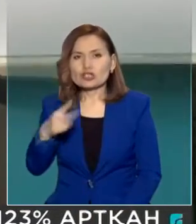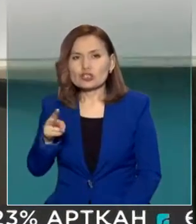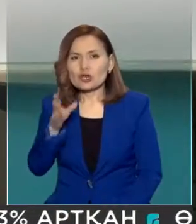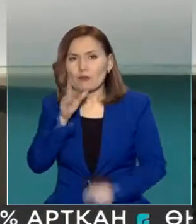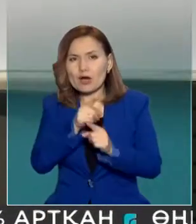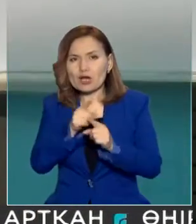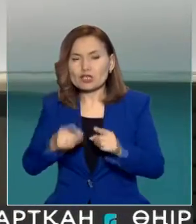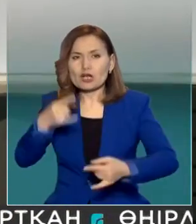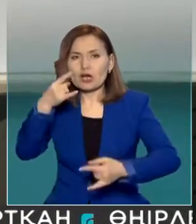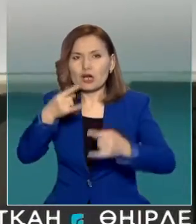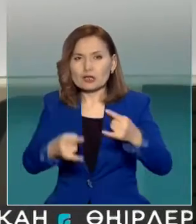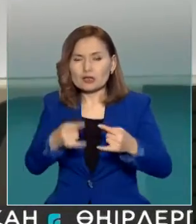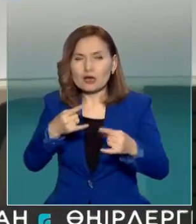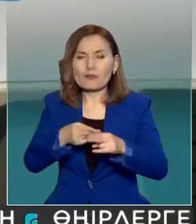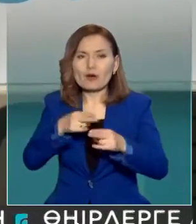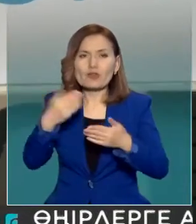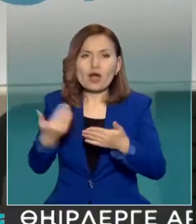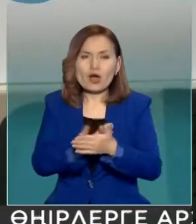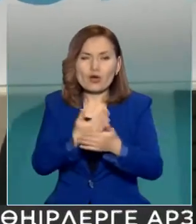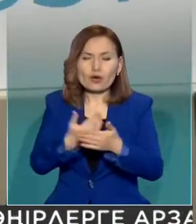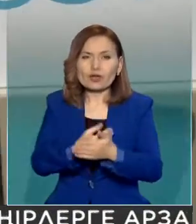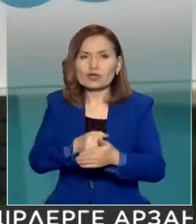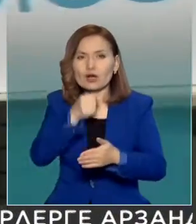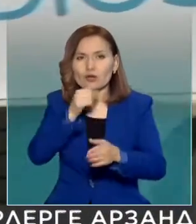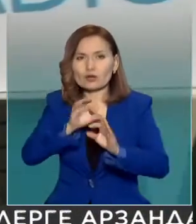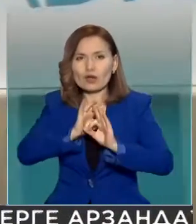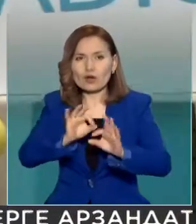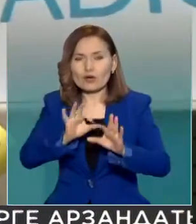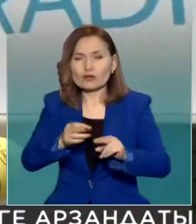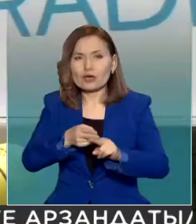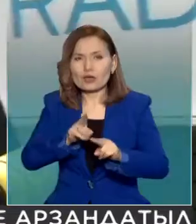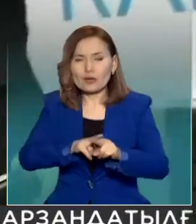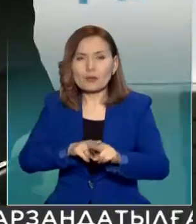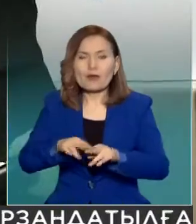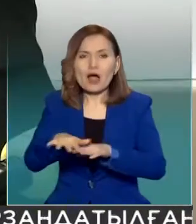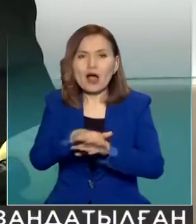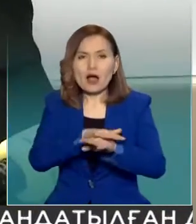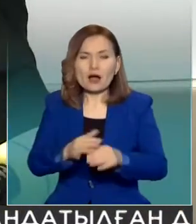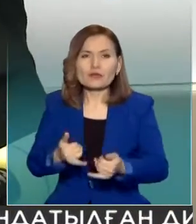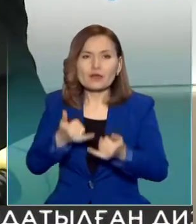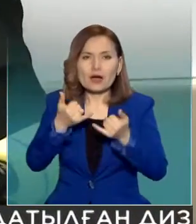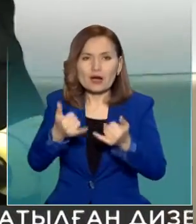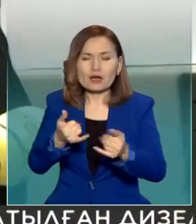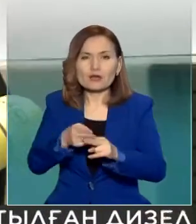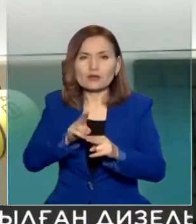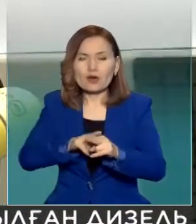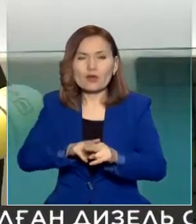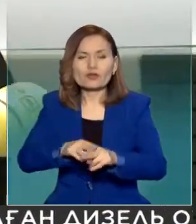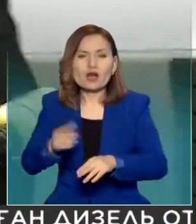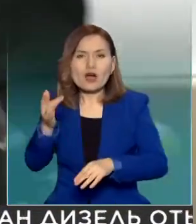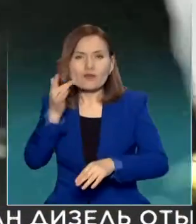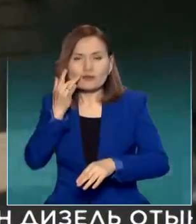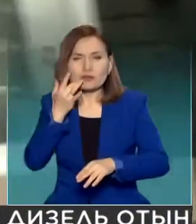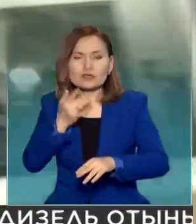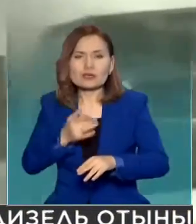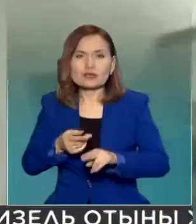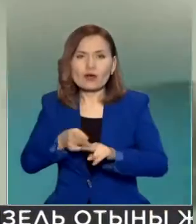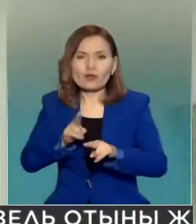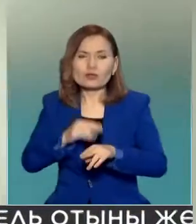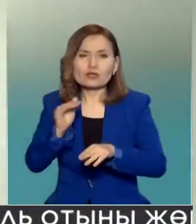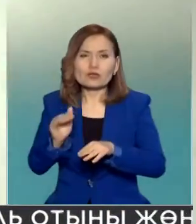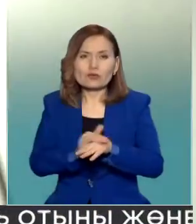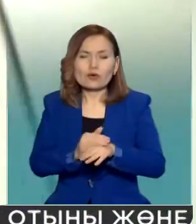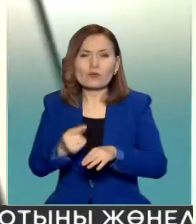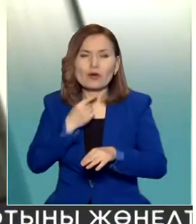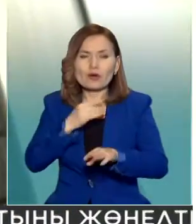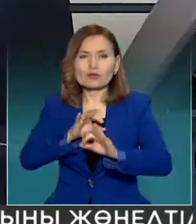мен жағандағы маңызды оқиғаларды көпшілікке жеткізіп отырды. Тіпті көрермендер үшін сол отбасының бір мүшесіне де айналып кеткенде еді.